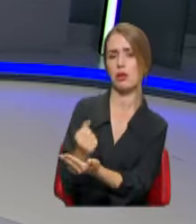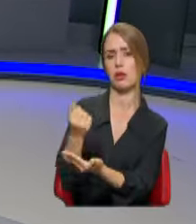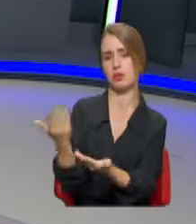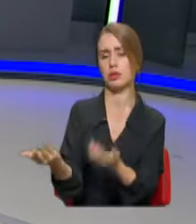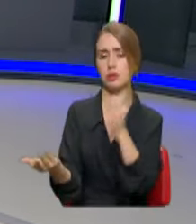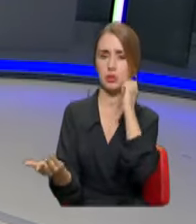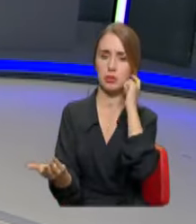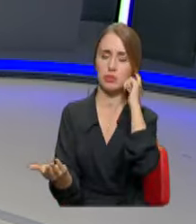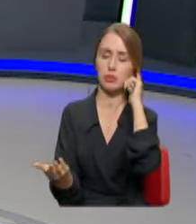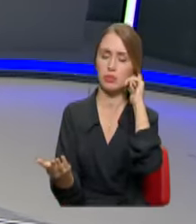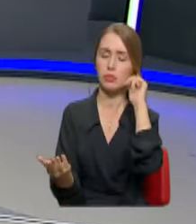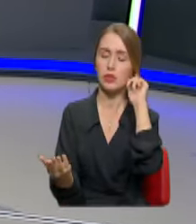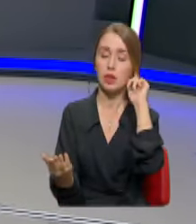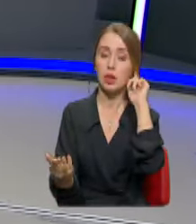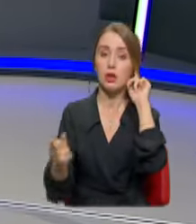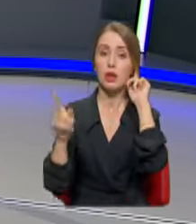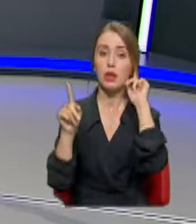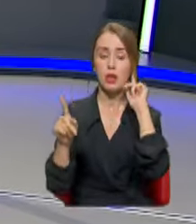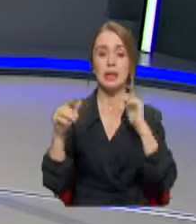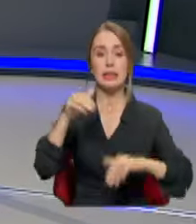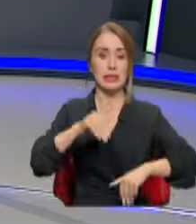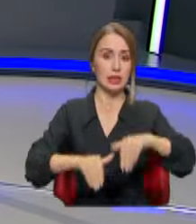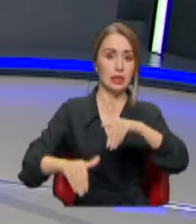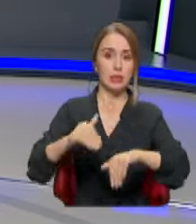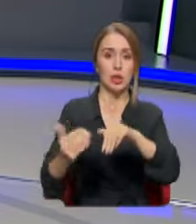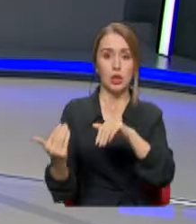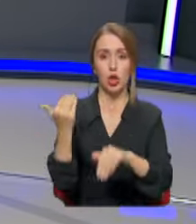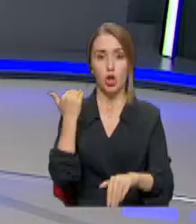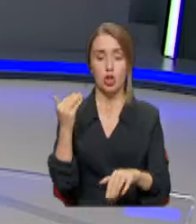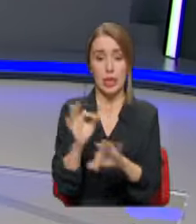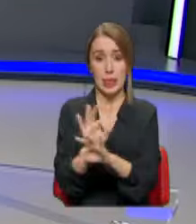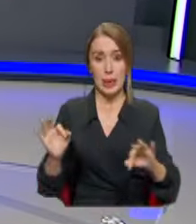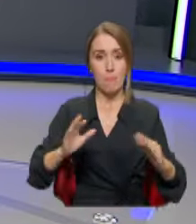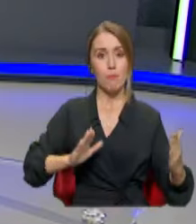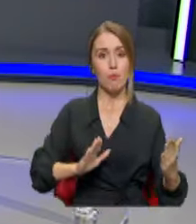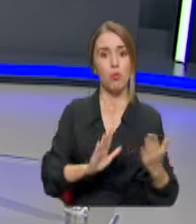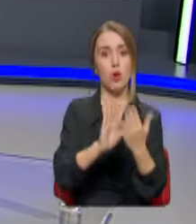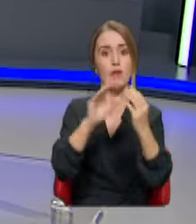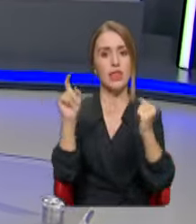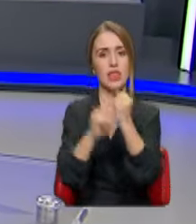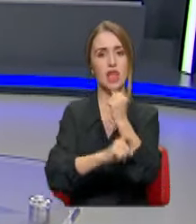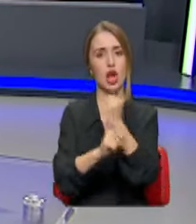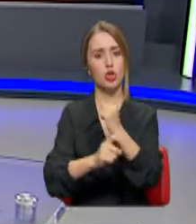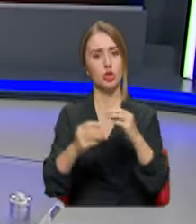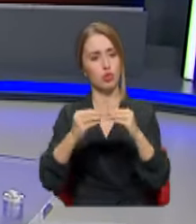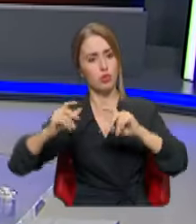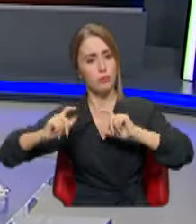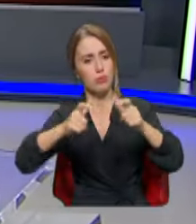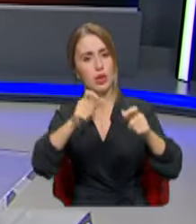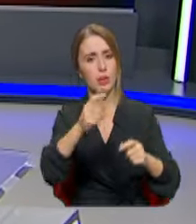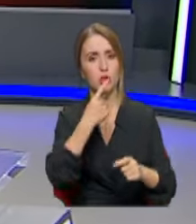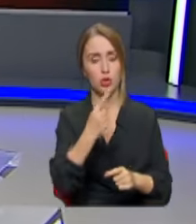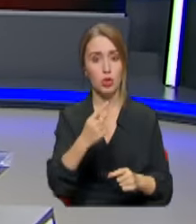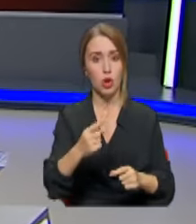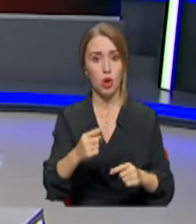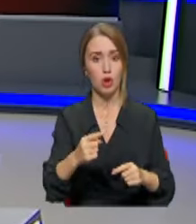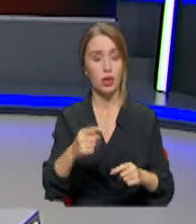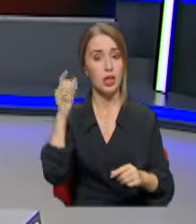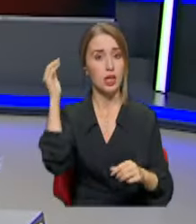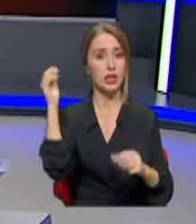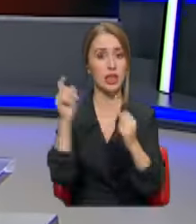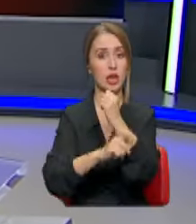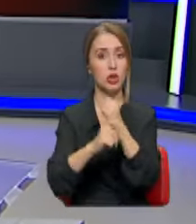vaatlere göre yönetirsiniz. Seçimden önce tam da muhalefeti teröristlikle suçlayıp, APO'yu serbest bırakacak bunlar,